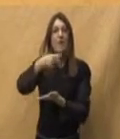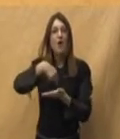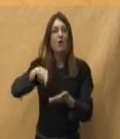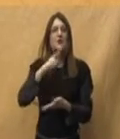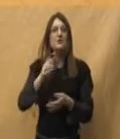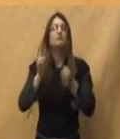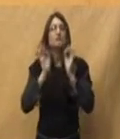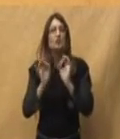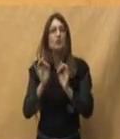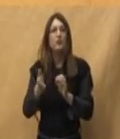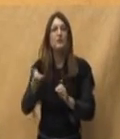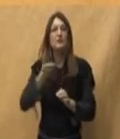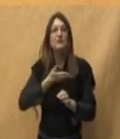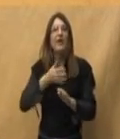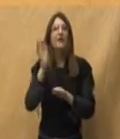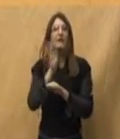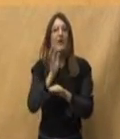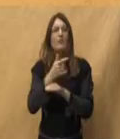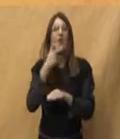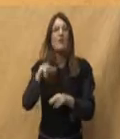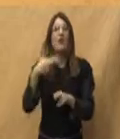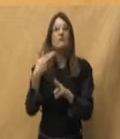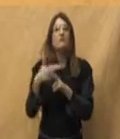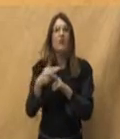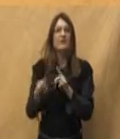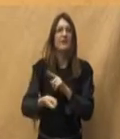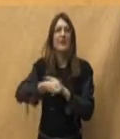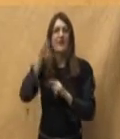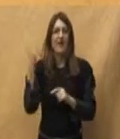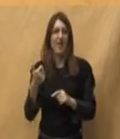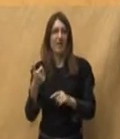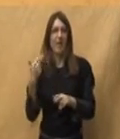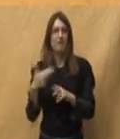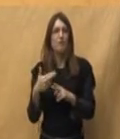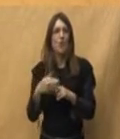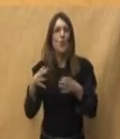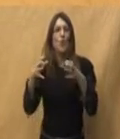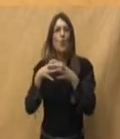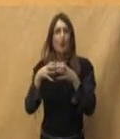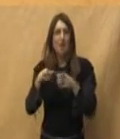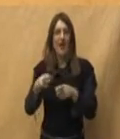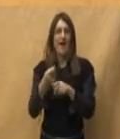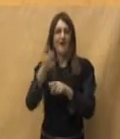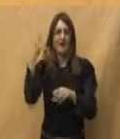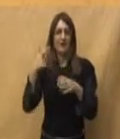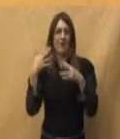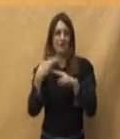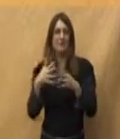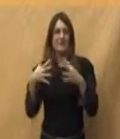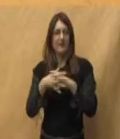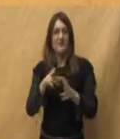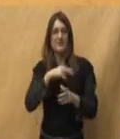pravovremena primjena dostupnosti terapije za oboljele od rijetkih bolesti. Udruge rijetke bolesti sa Gradom